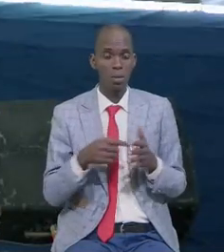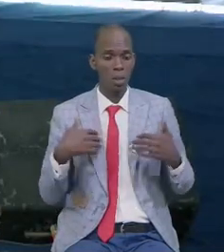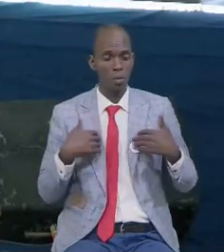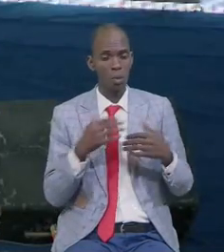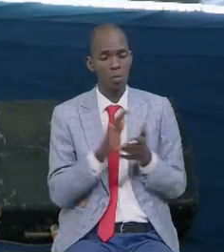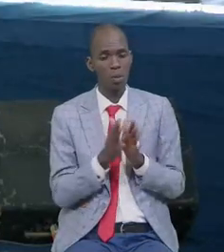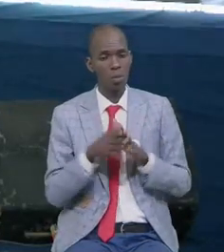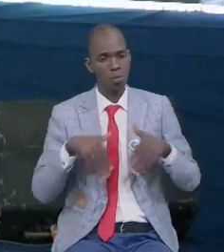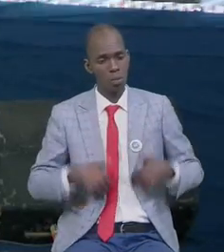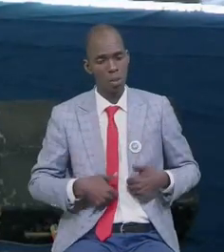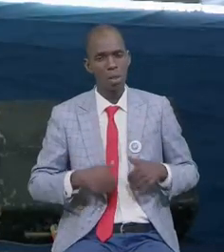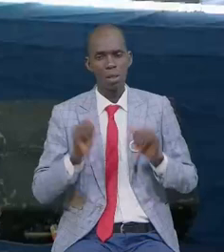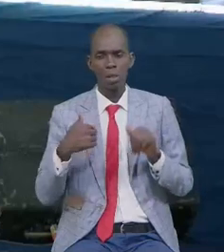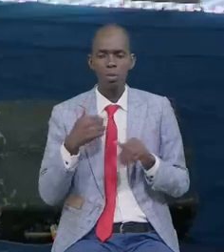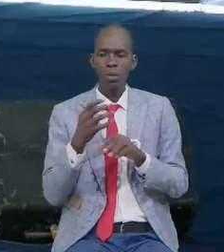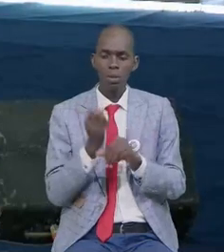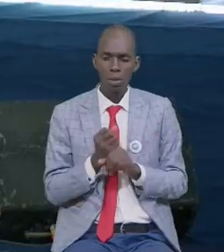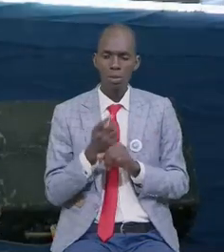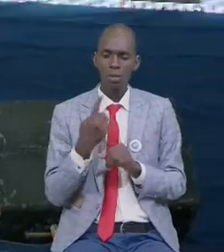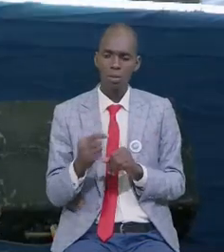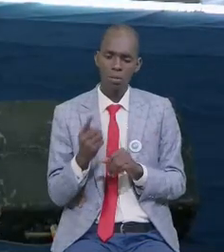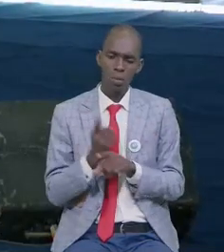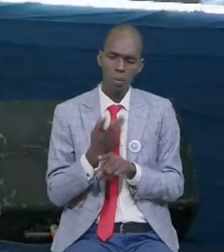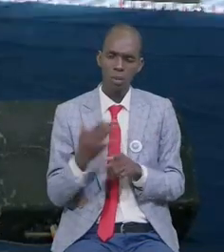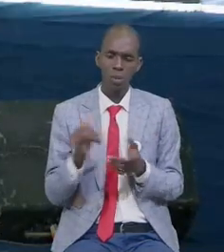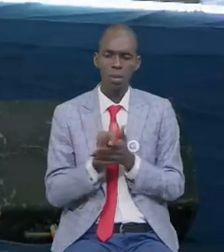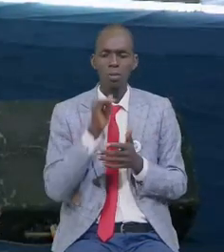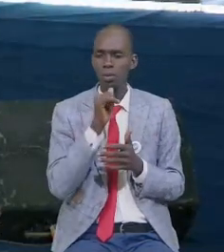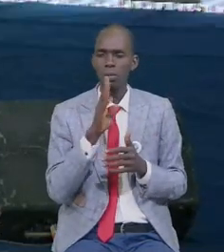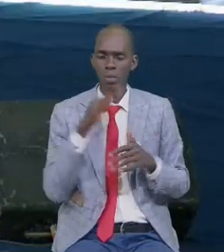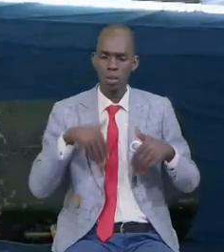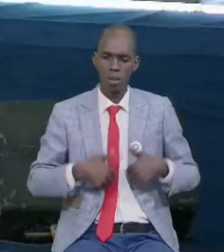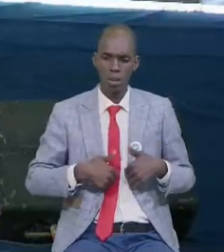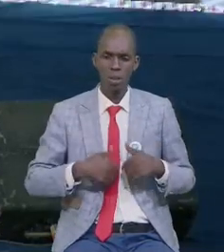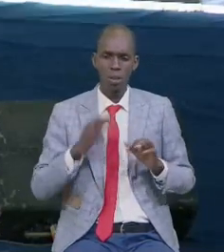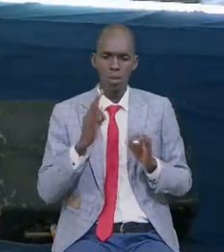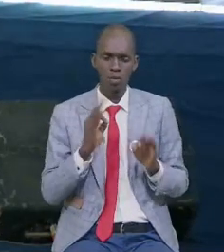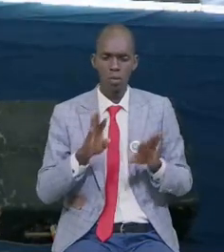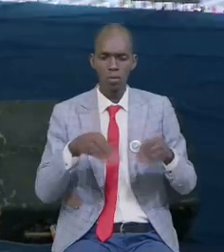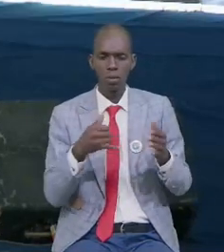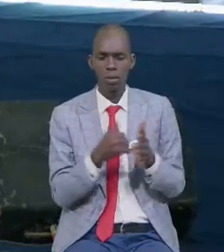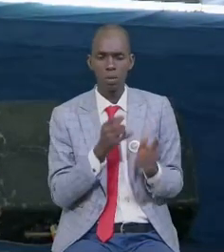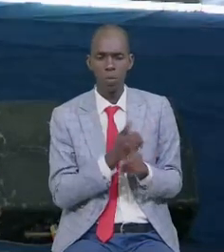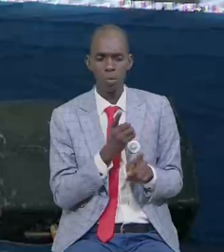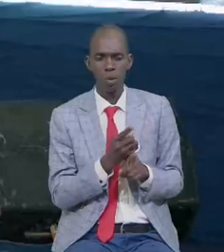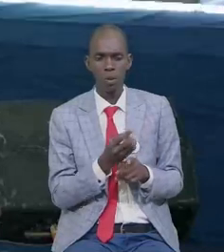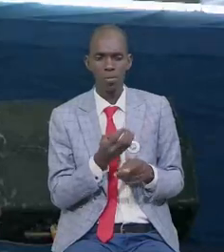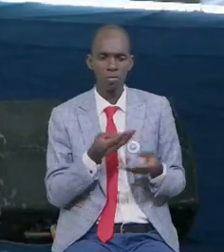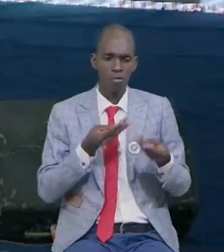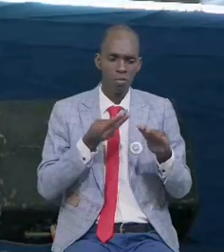Quand vous donnez l'essence qu'il faut, ça va bien bouger. Et l'impossible est devenu